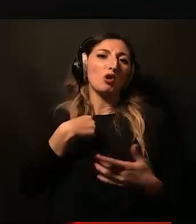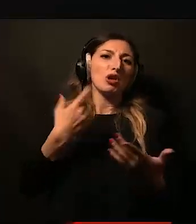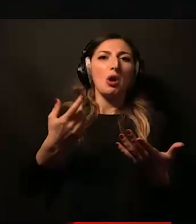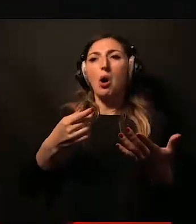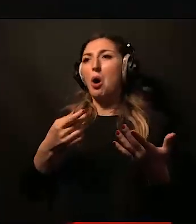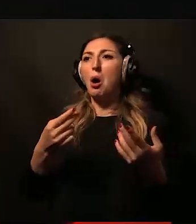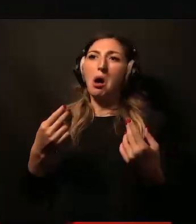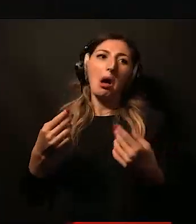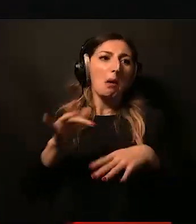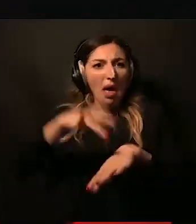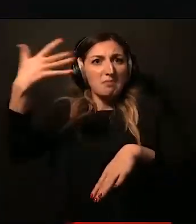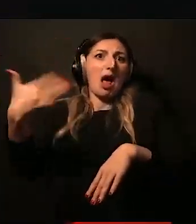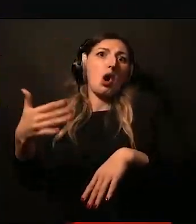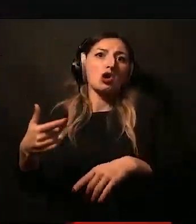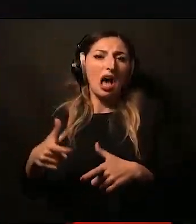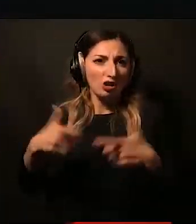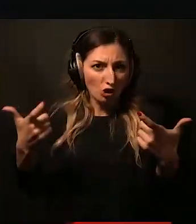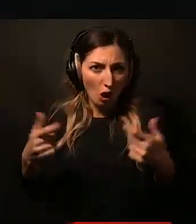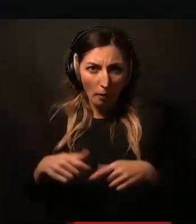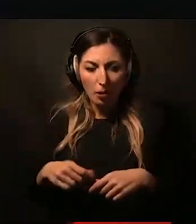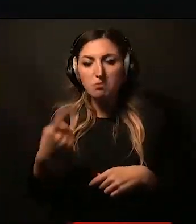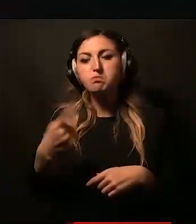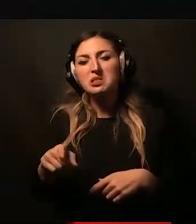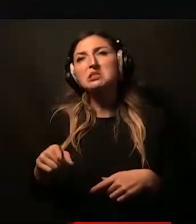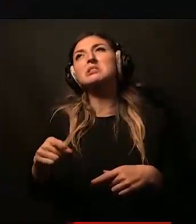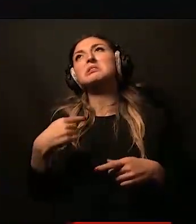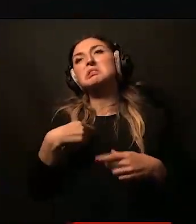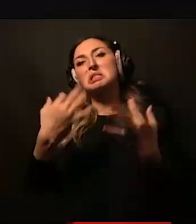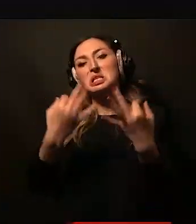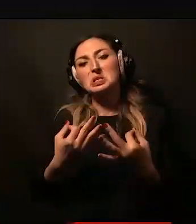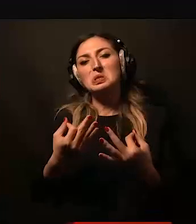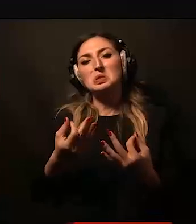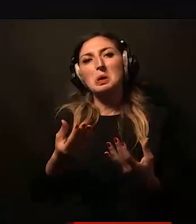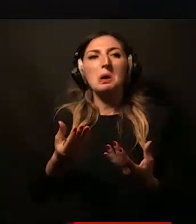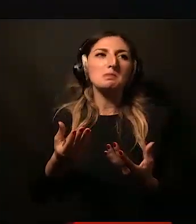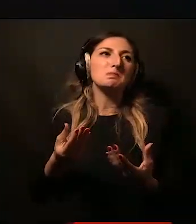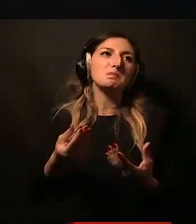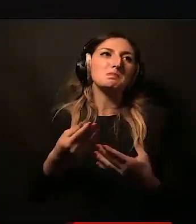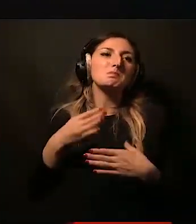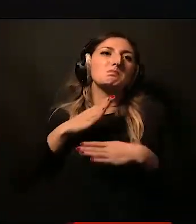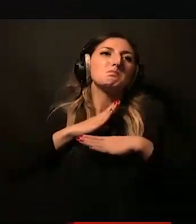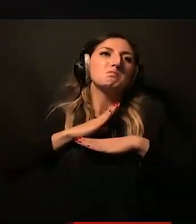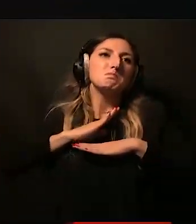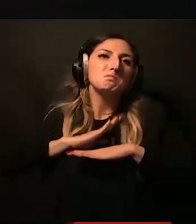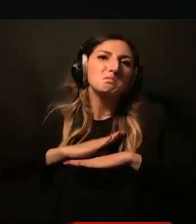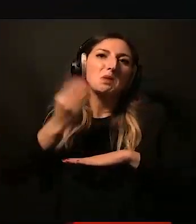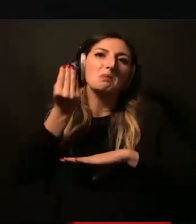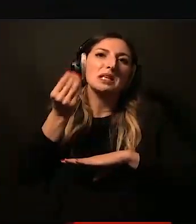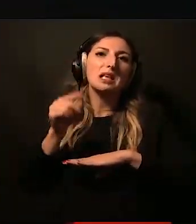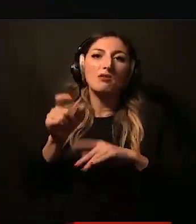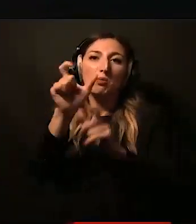Imp permalosi così io ho ingoiato che le persone fossero legittimate a fare di me quello